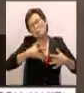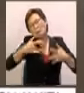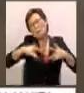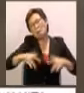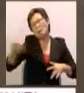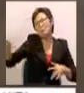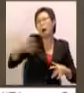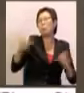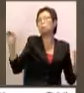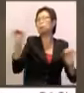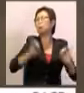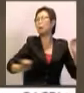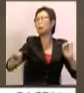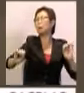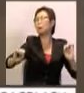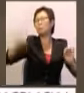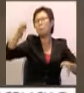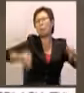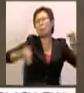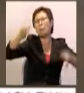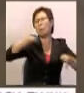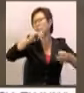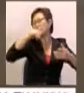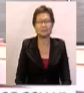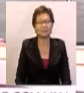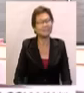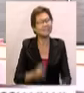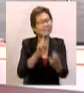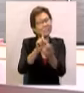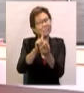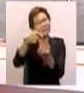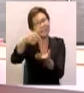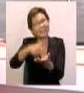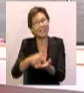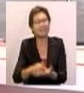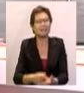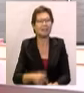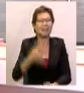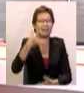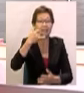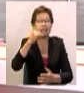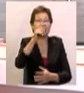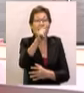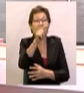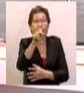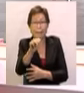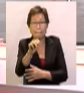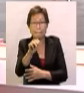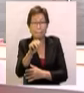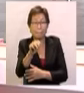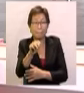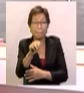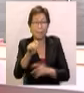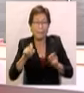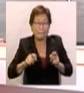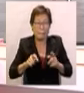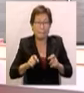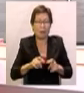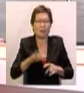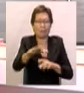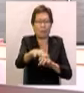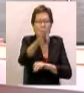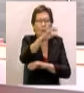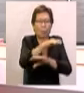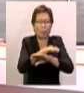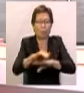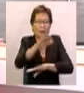dimaklumkan tiada sebarang prosiding. Temu kembali. Telekom Malaysia Berhad TM melantik pengerusi bukan